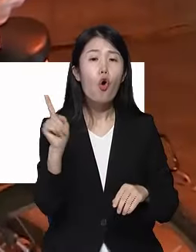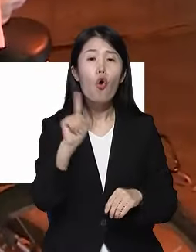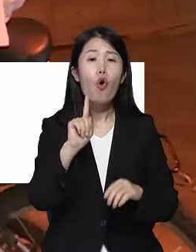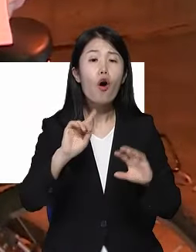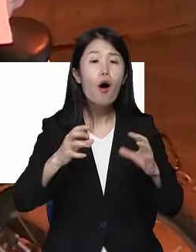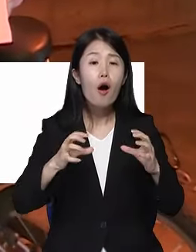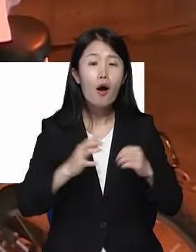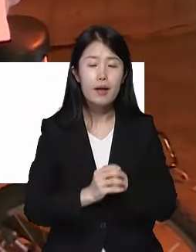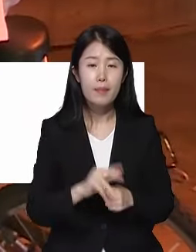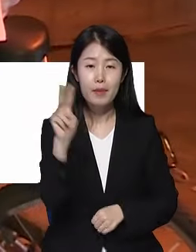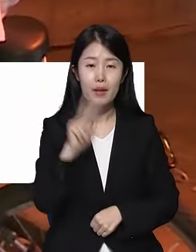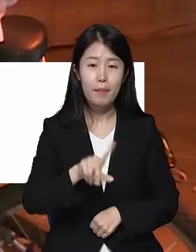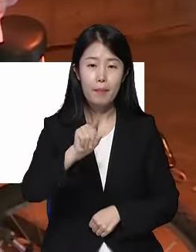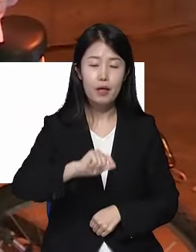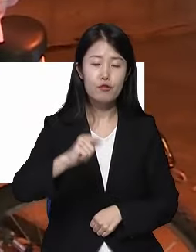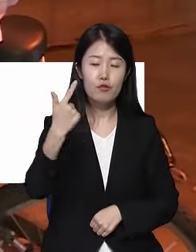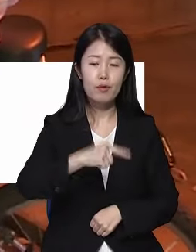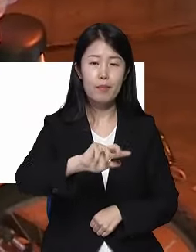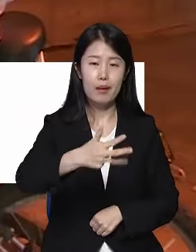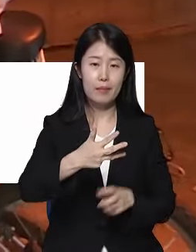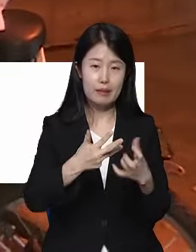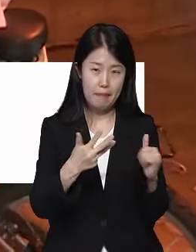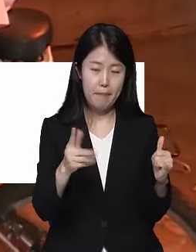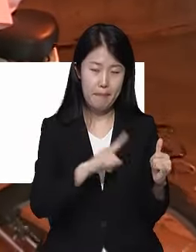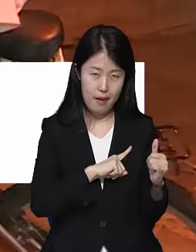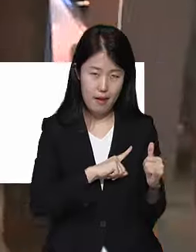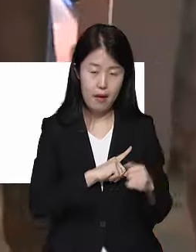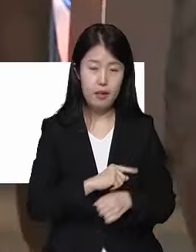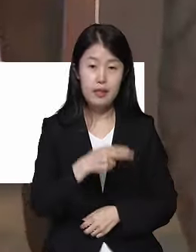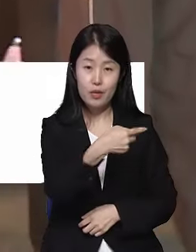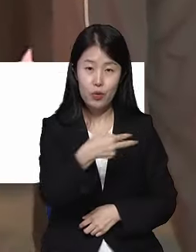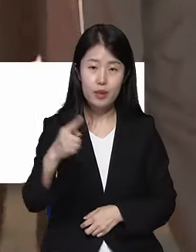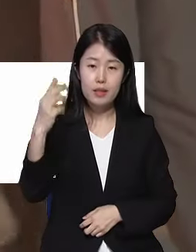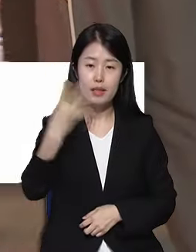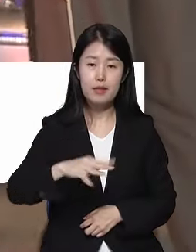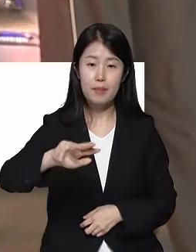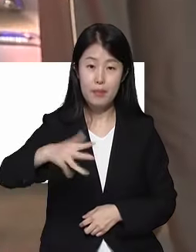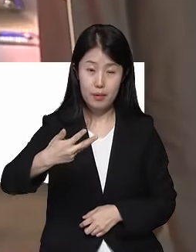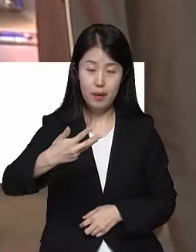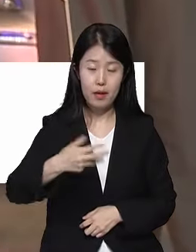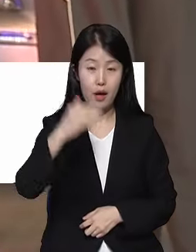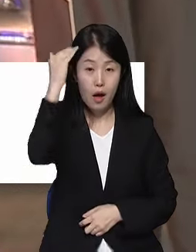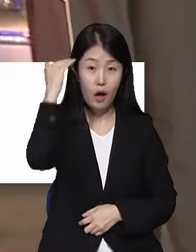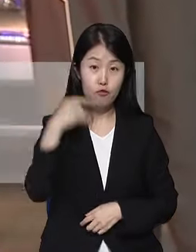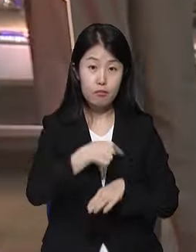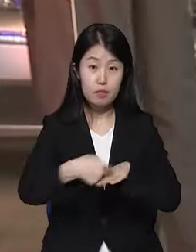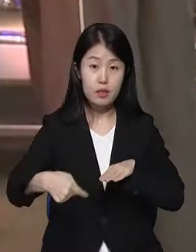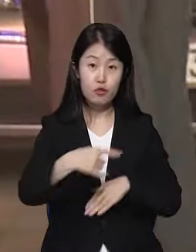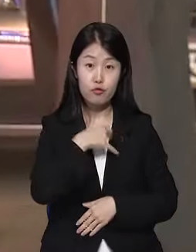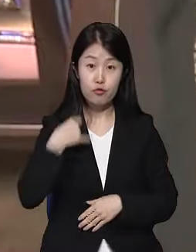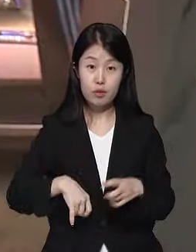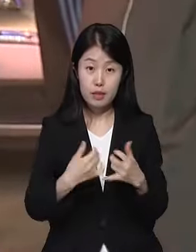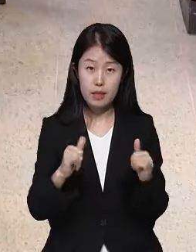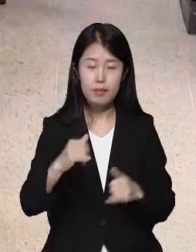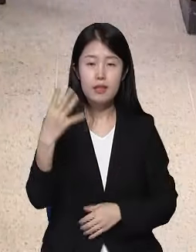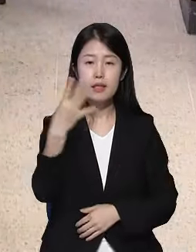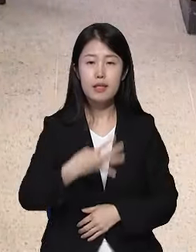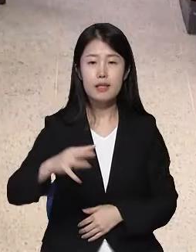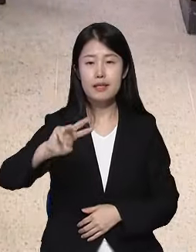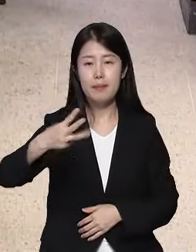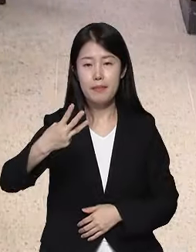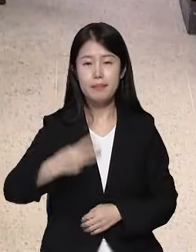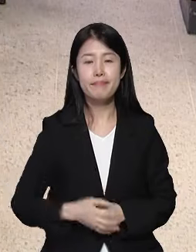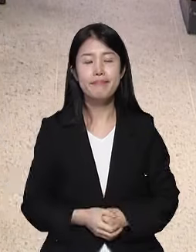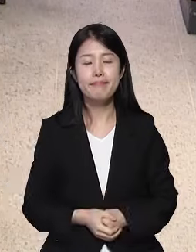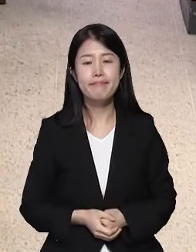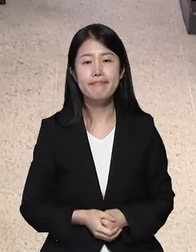베트남이 1만 6,800여 명으로 가장 많았고 인도네시아 4,800여 명, 한국계 중국인 4,300여 명